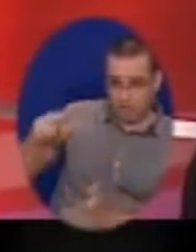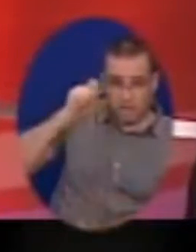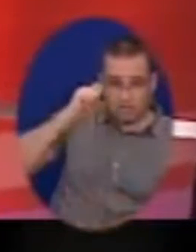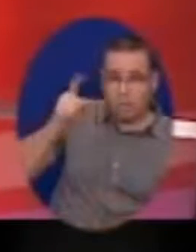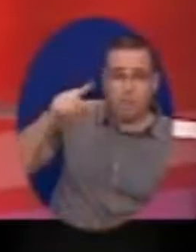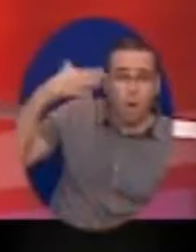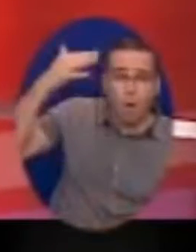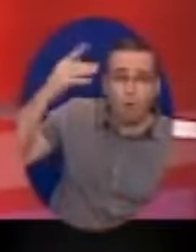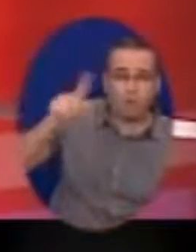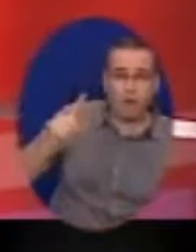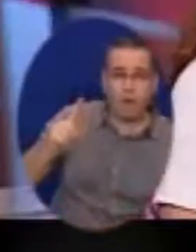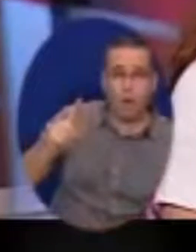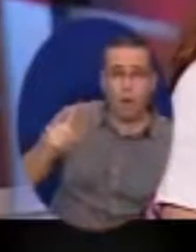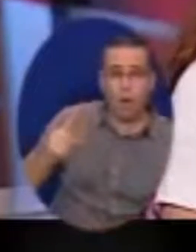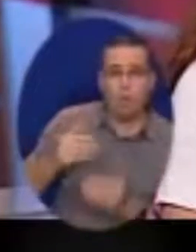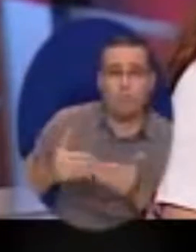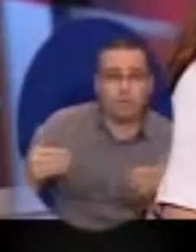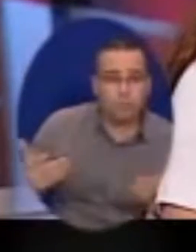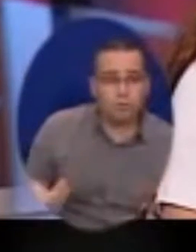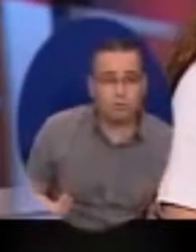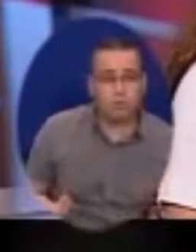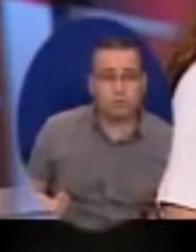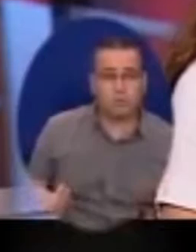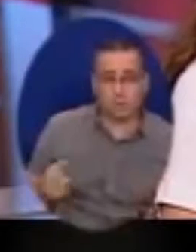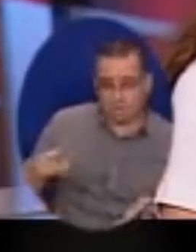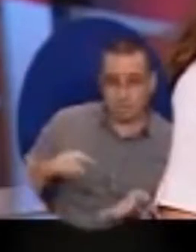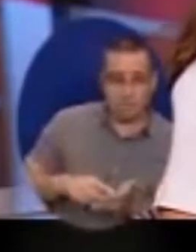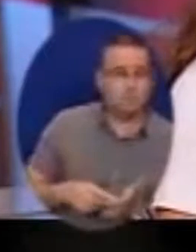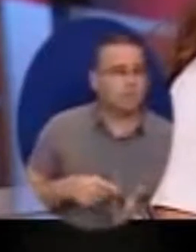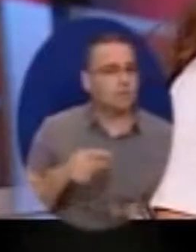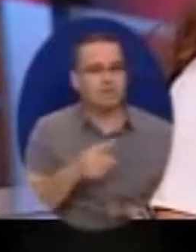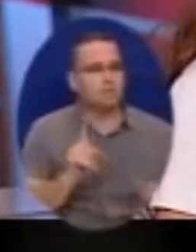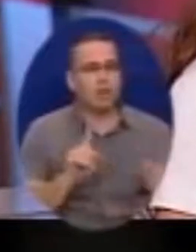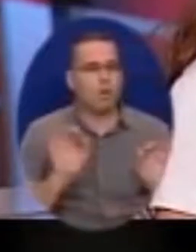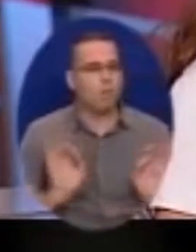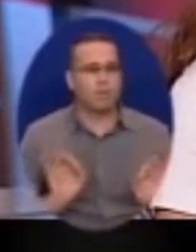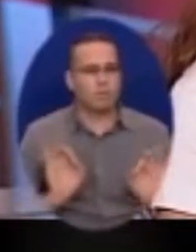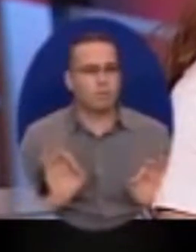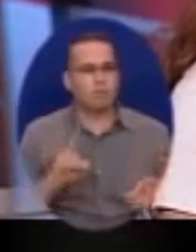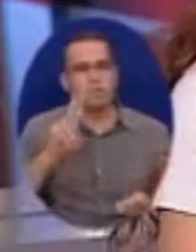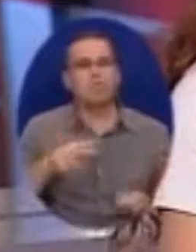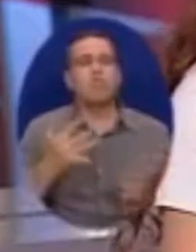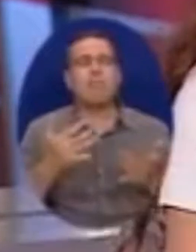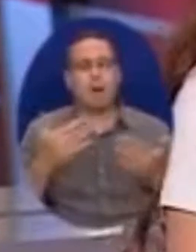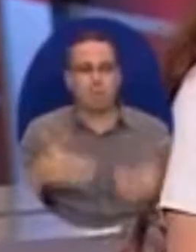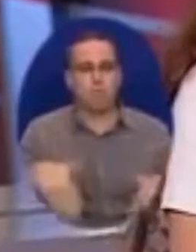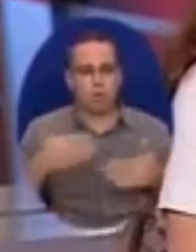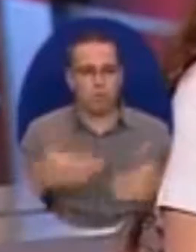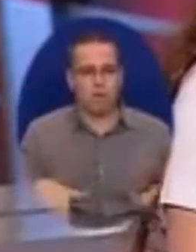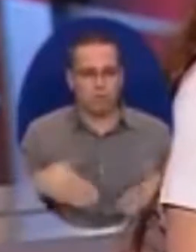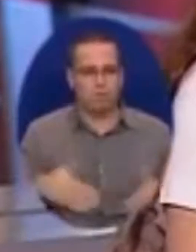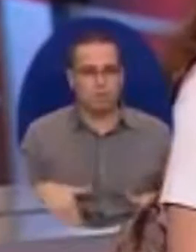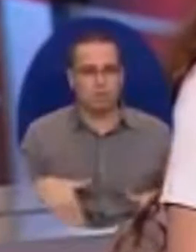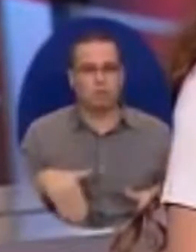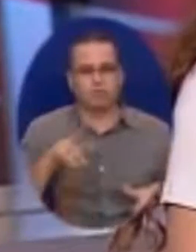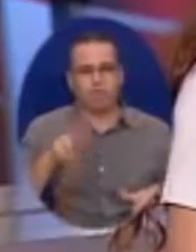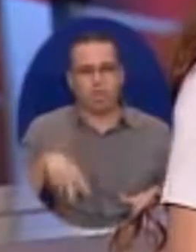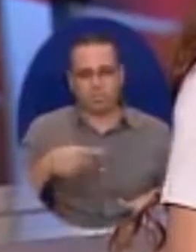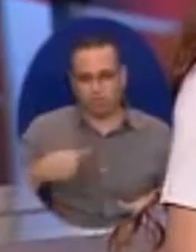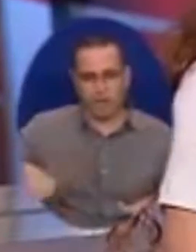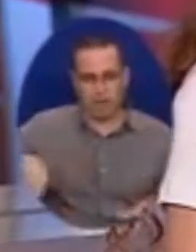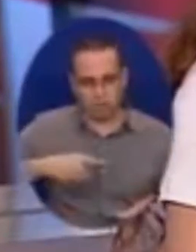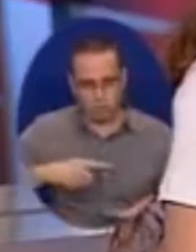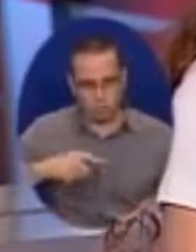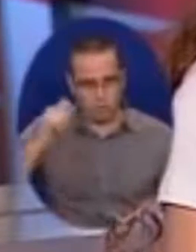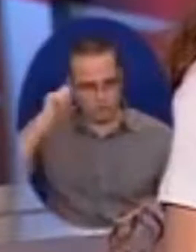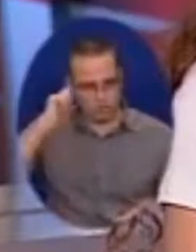חולמות יותר, יותר לא... גבוה? זה לא בדיוק, יש כמה מגבלות שעומדות בפנינו.